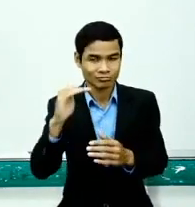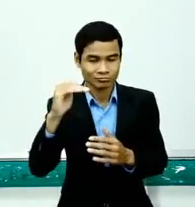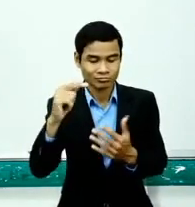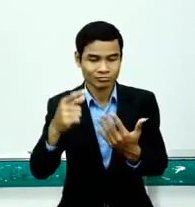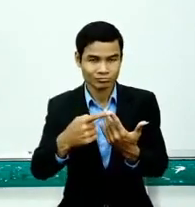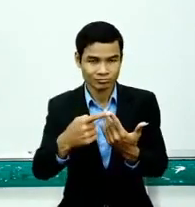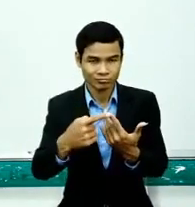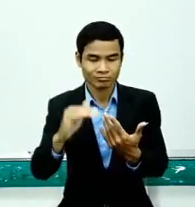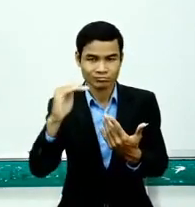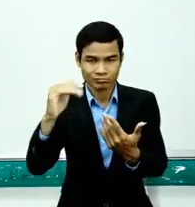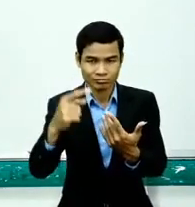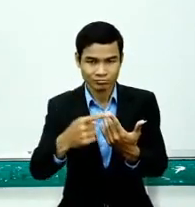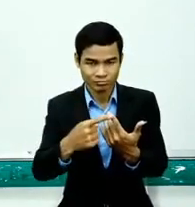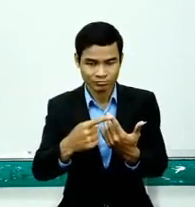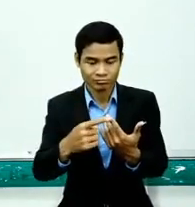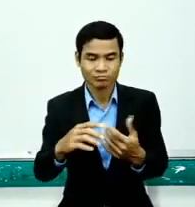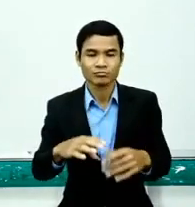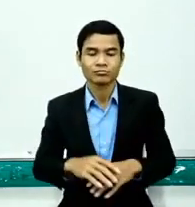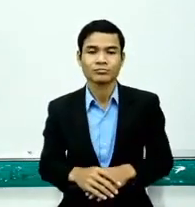ស